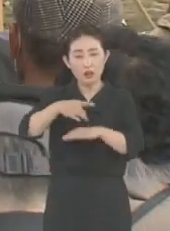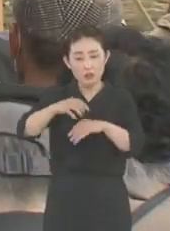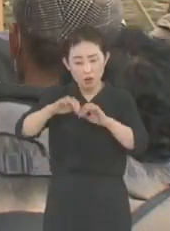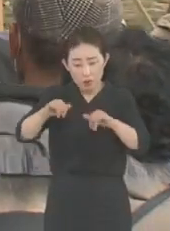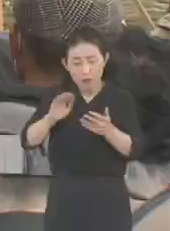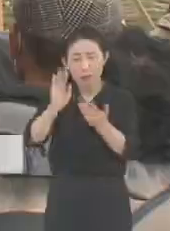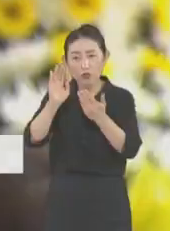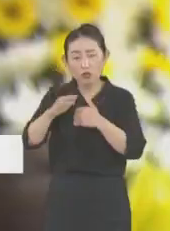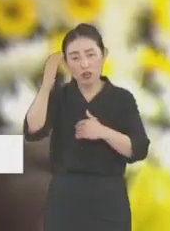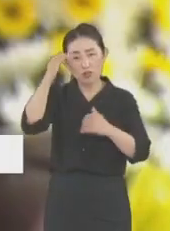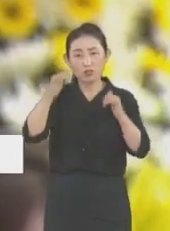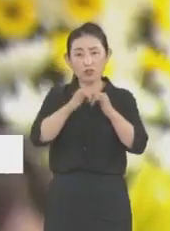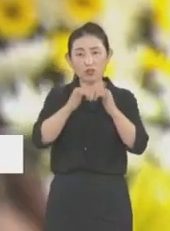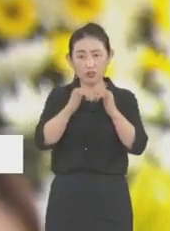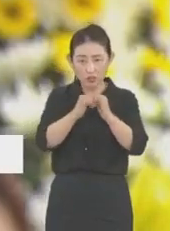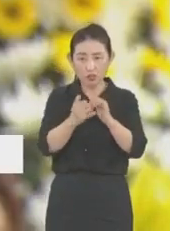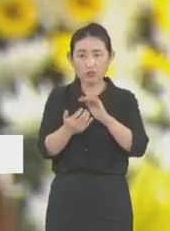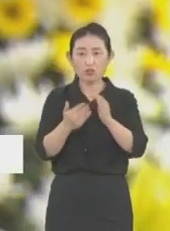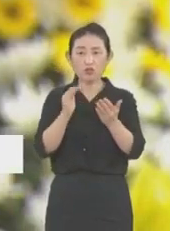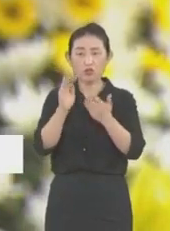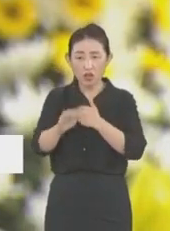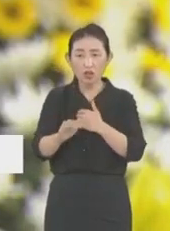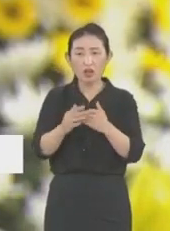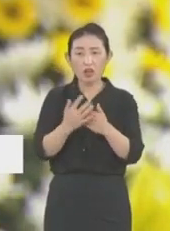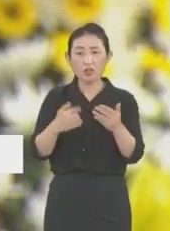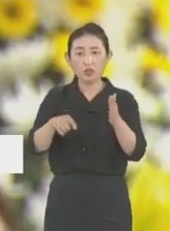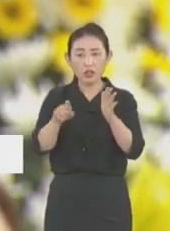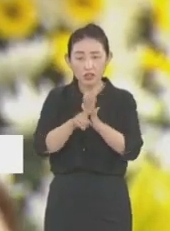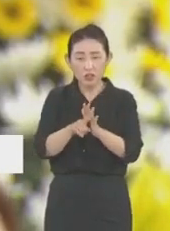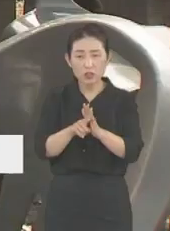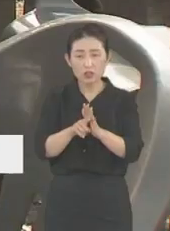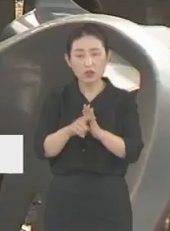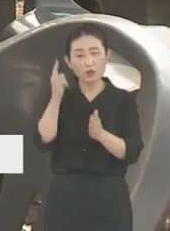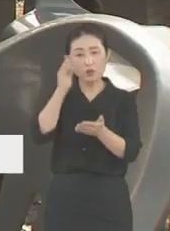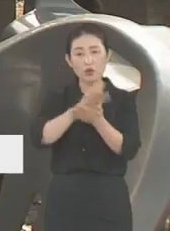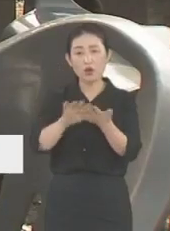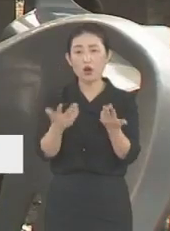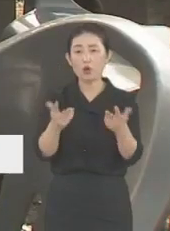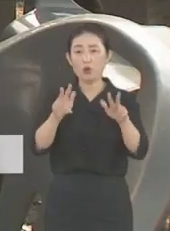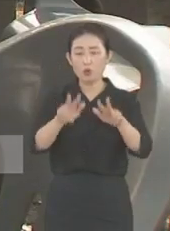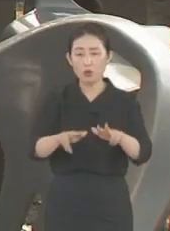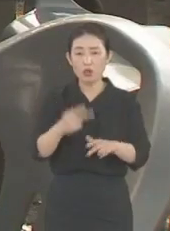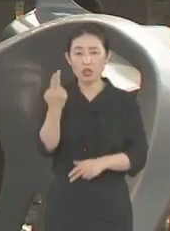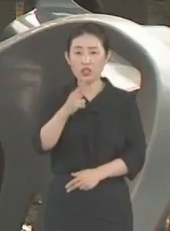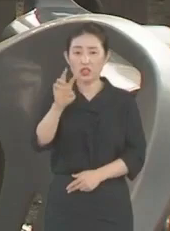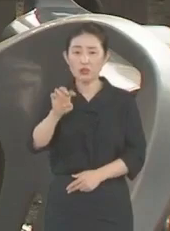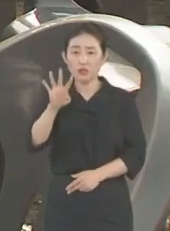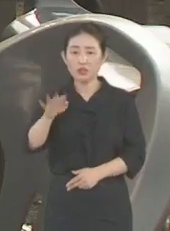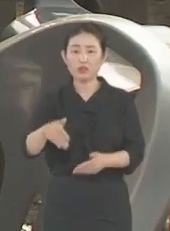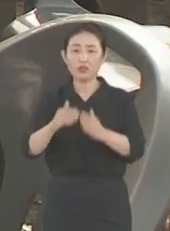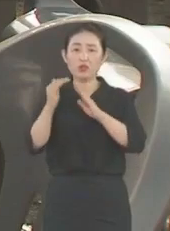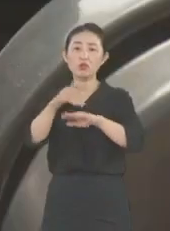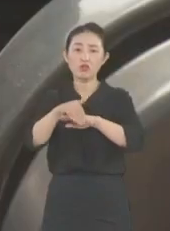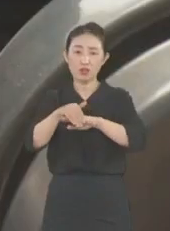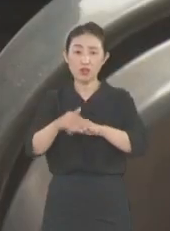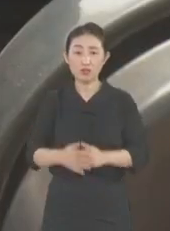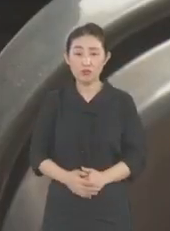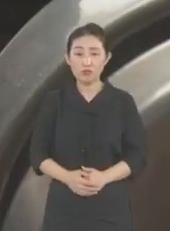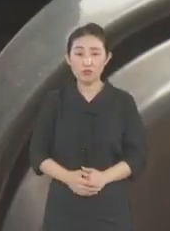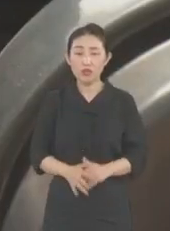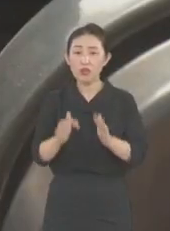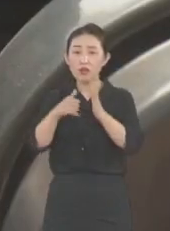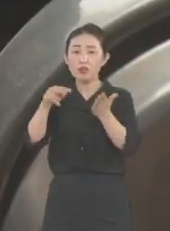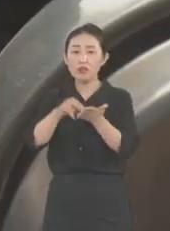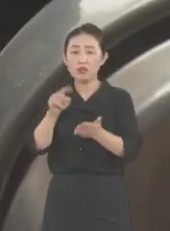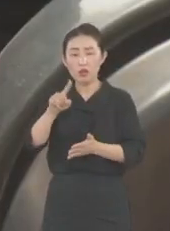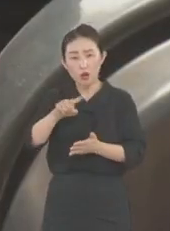이후 한국전쟁 전후에 희생된 민간인을 위한 평화의 공원이 오는 2024년까지 조성됩니다.